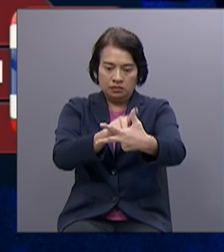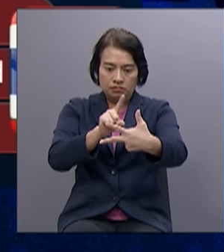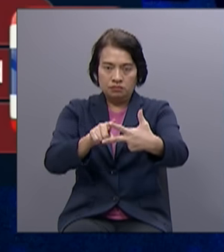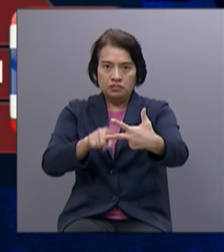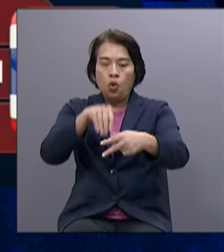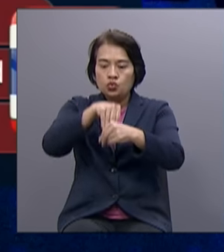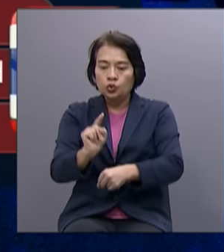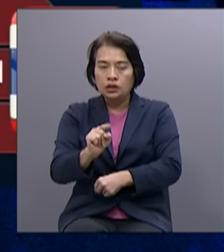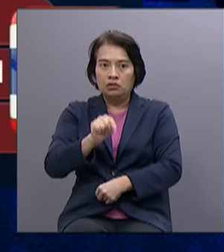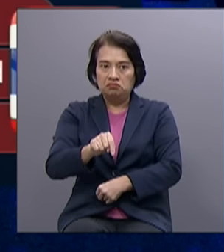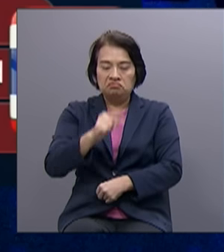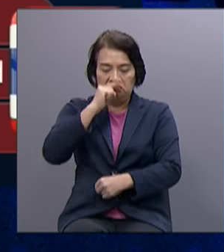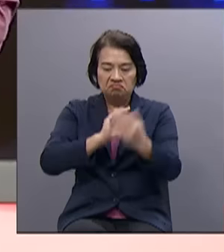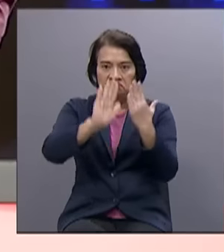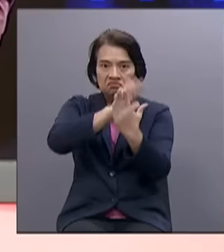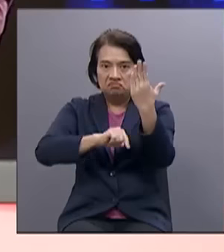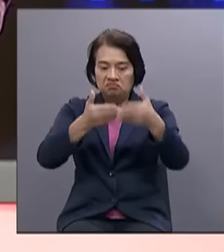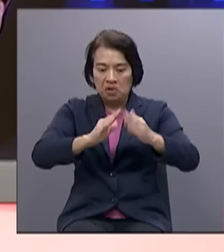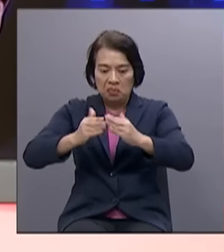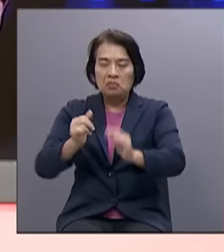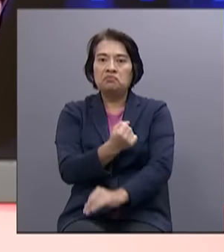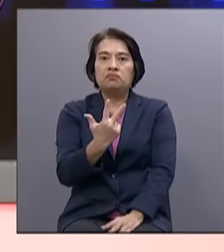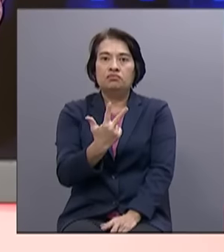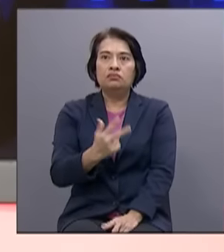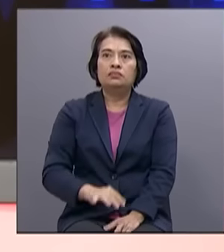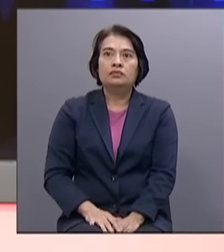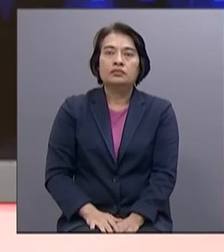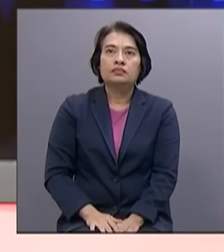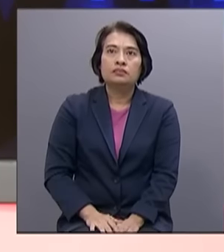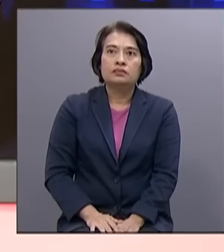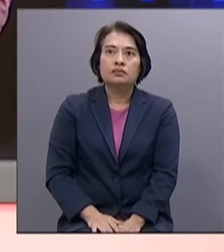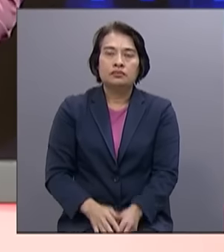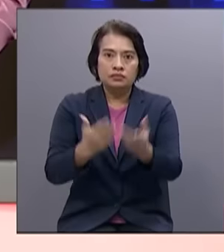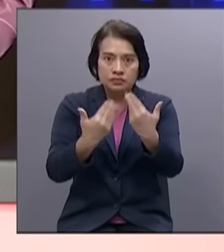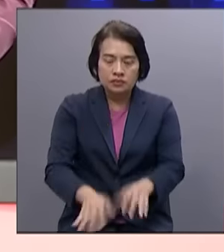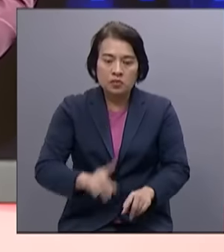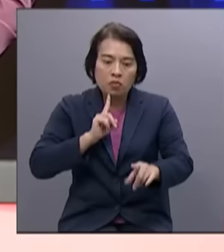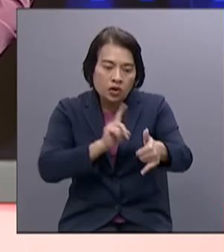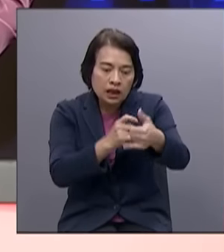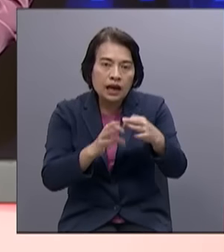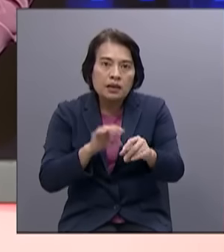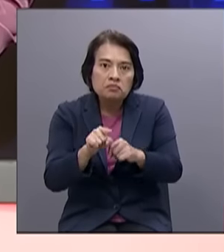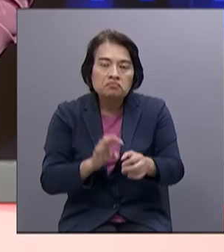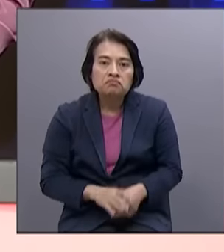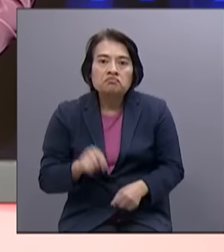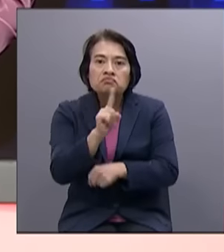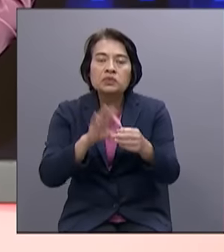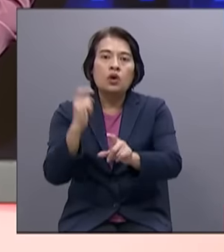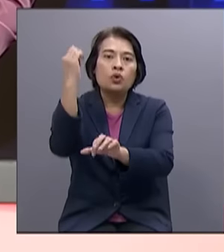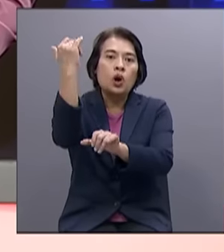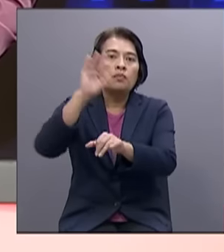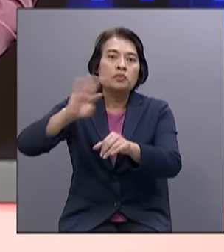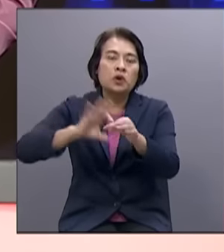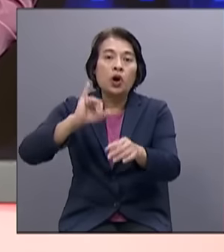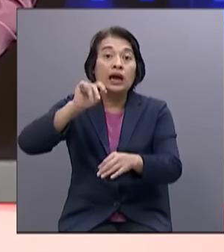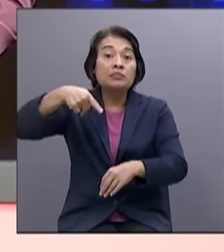ประเทศไทยค่ะผลการสอบสวนนะคะพบว่าเครือข่ายนี้ค่ะได้แฮก IPแสของคอมพิวเตอร์